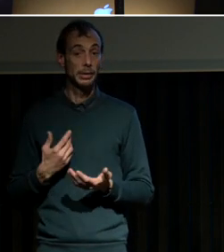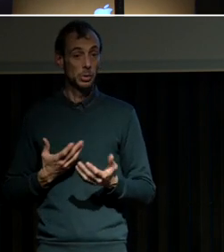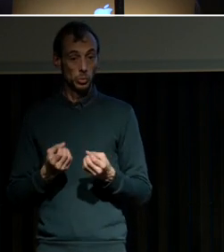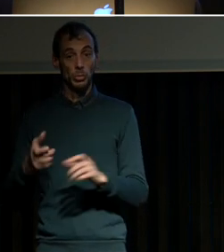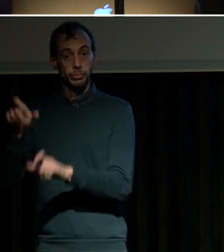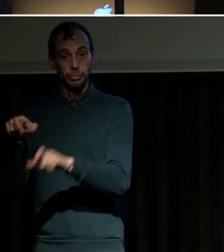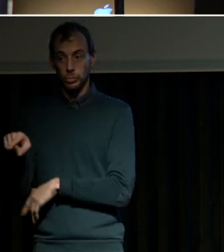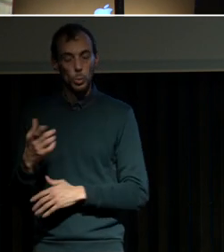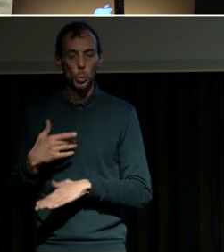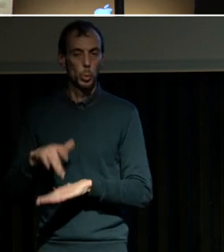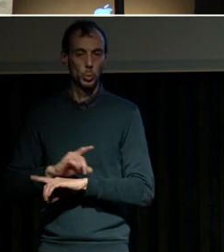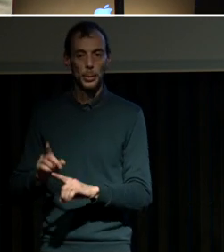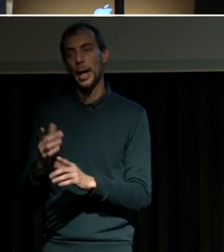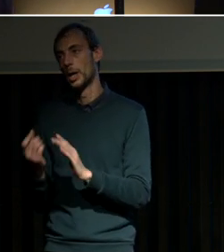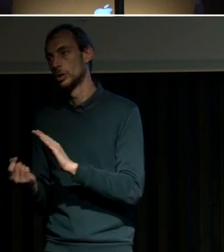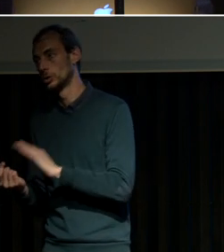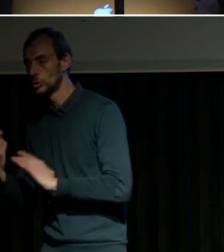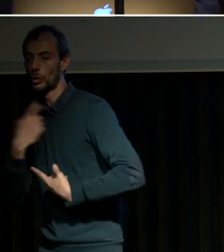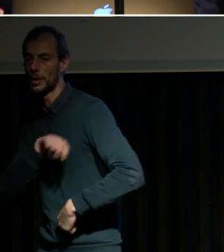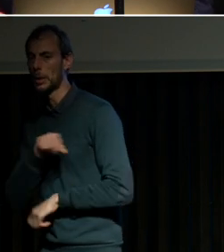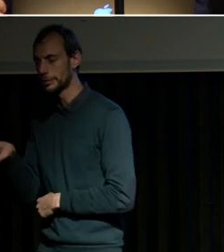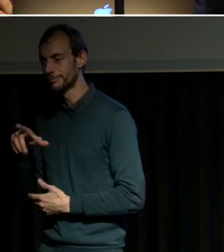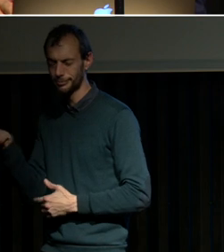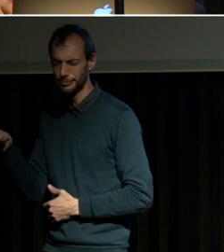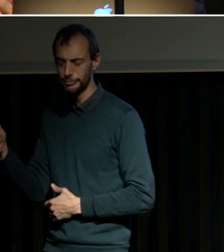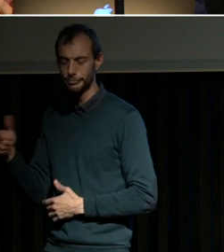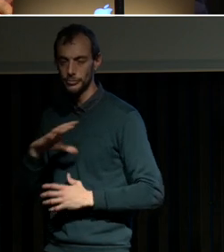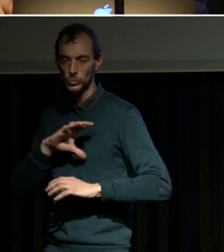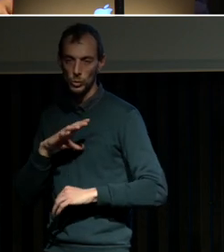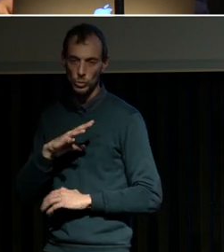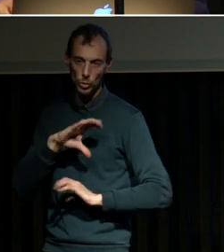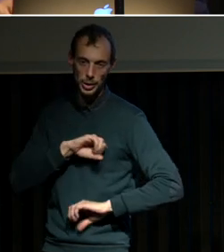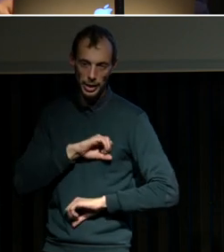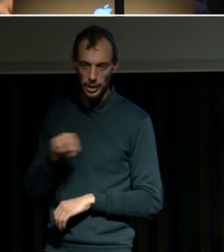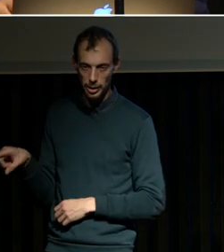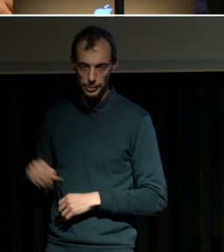et en Espagne, où il y a eu des tentatives de prélèvement, en particulier en 2005.